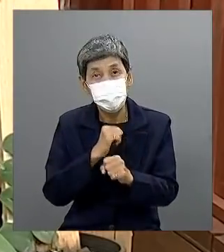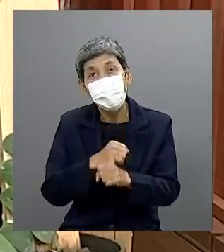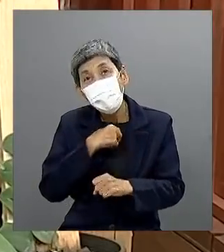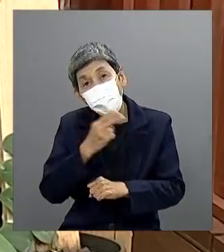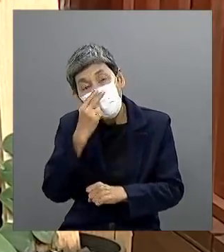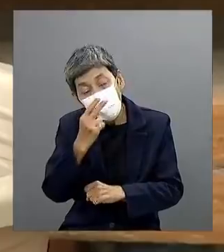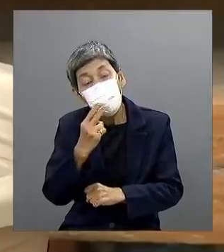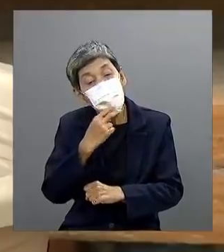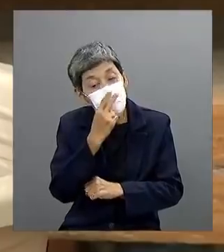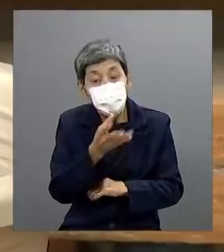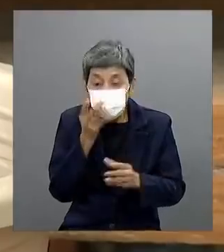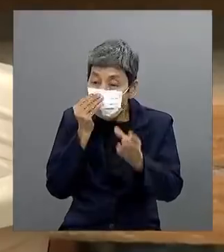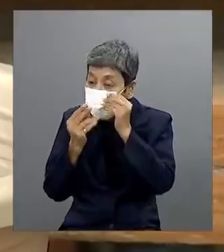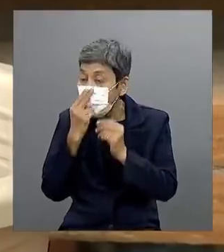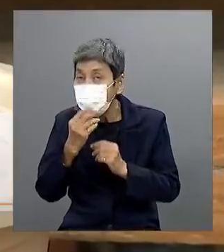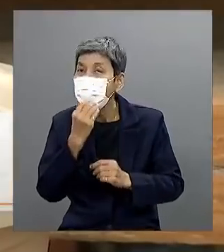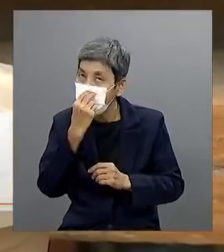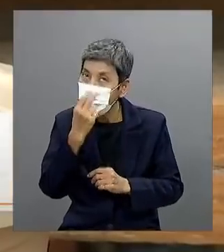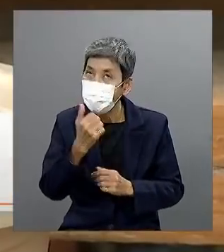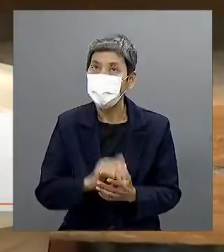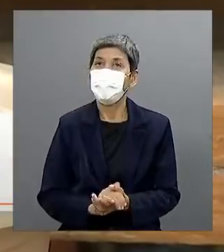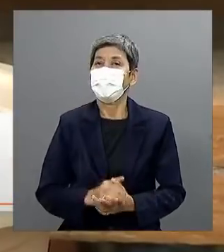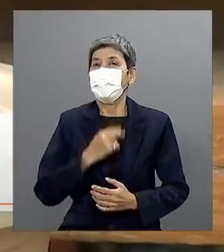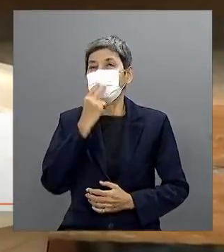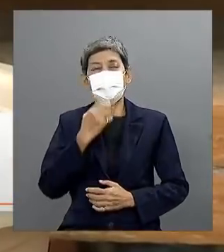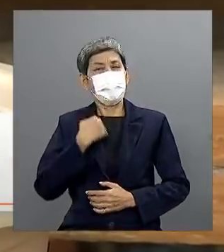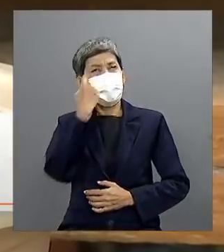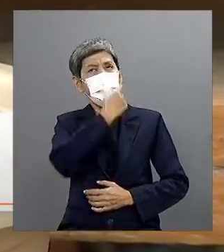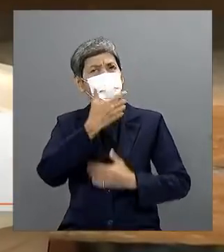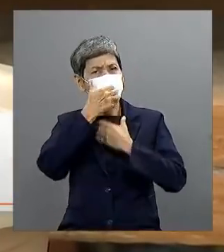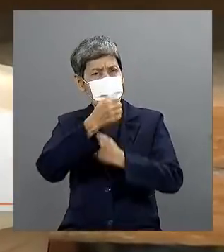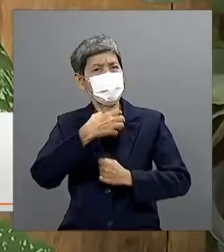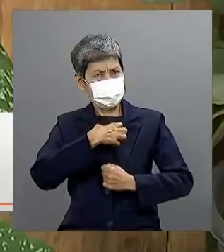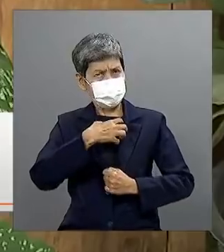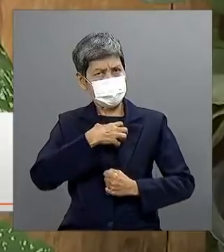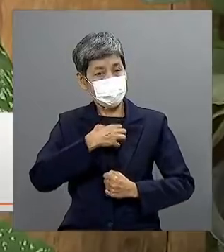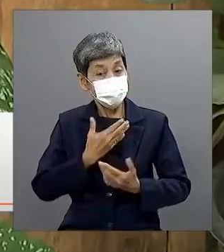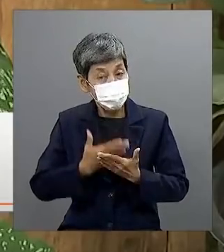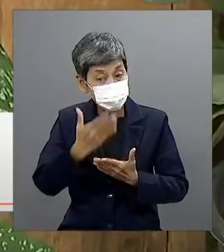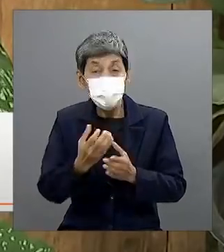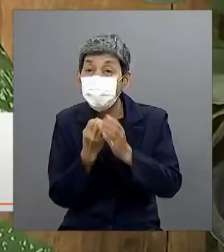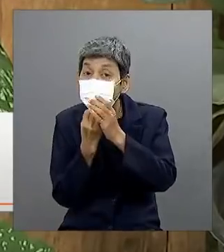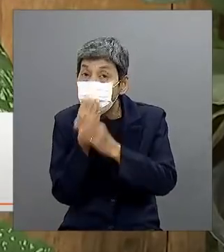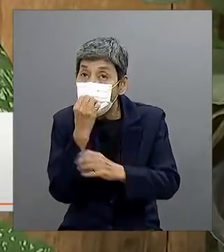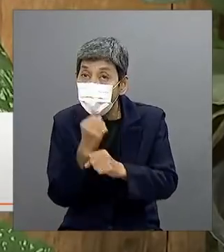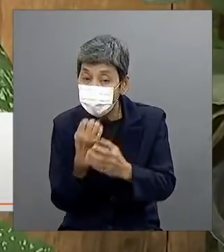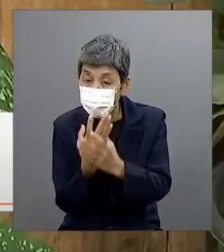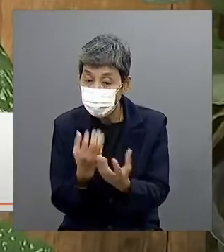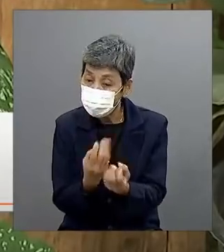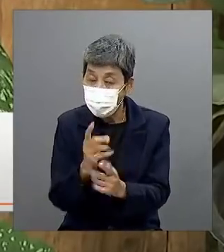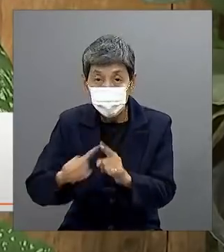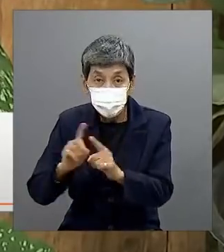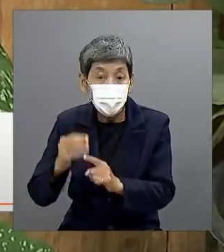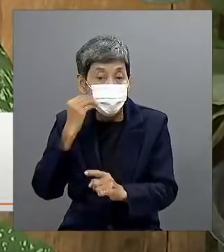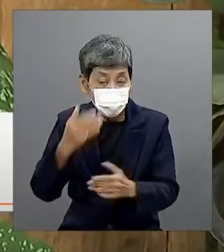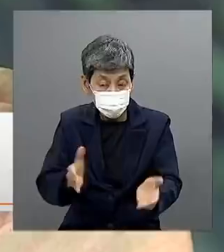ากินอาหารในร้านนั่นเองนะคะคุณผู้ชมท่านไหนสนใจอยากจะได้ต้นไม้ฟอกอากาศไม้ประดับไม้ด่างมาอยู่ในบ้านสามารถที่จะติ